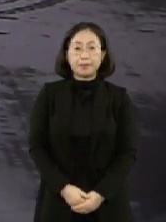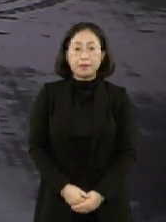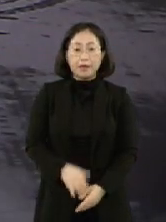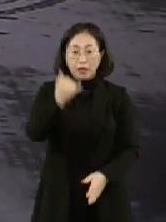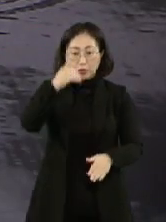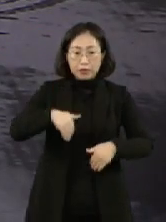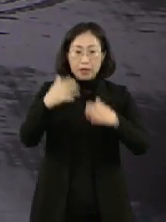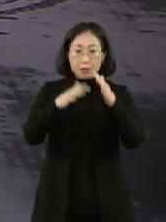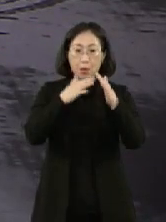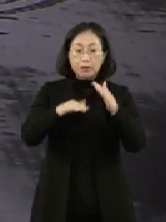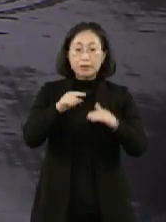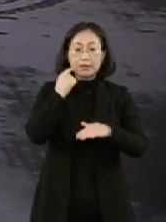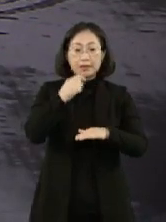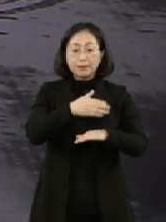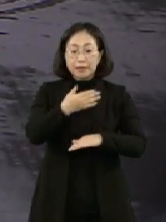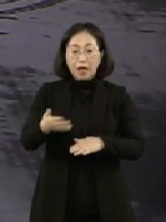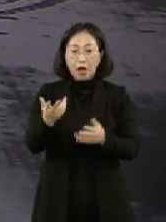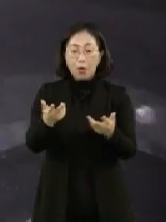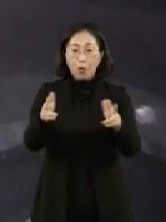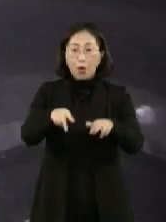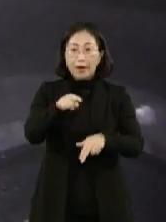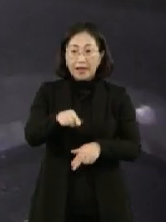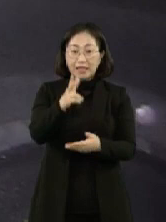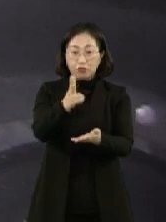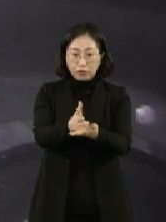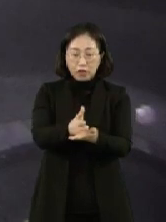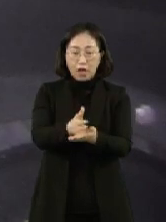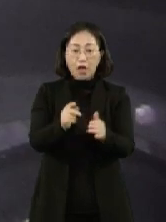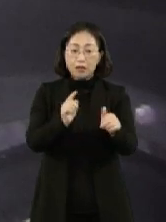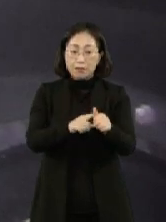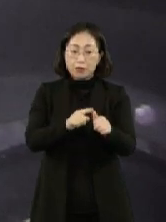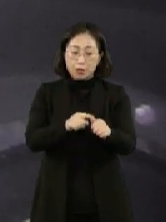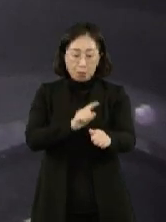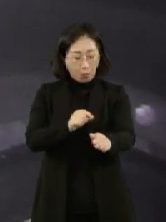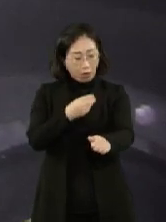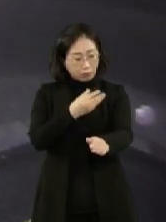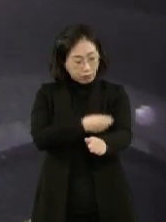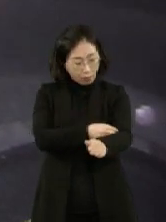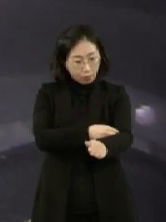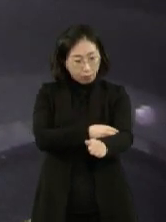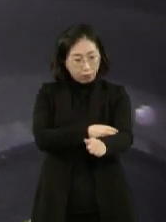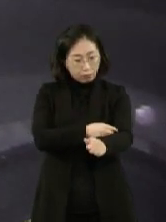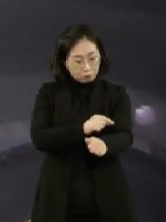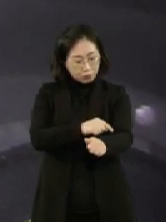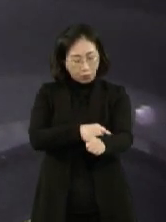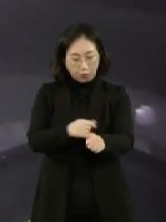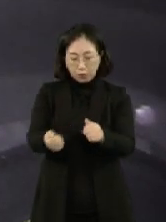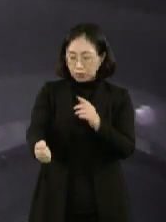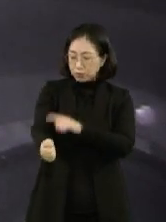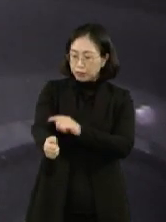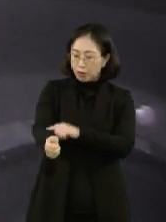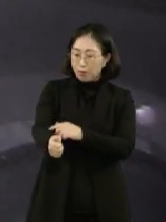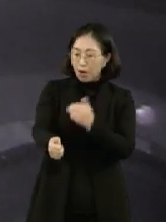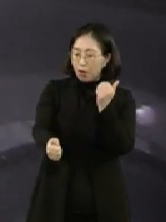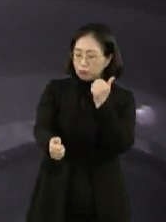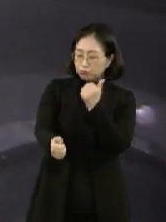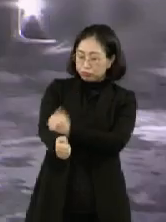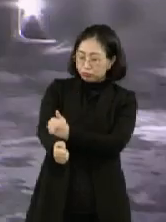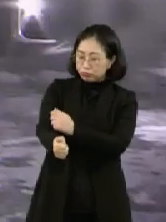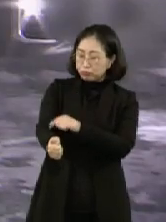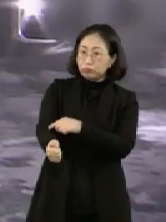충남 공주 금강 공원 에 주차된 차량 한데 한 남성이 한쪽 팔에 무언가를 갖다 대더니 다른 쪽 팔에 주사를